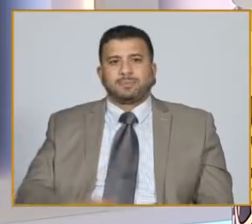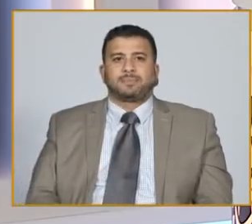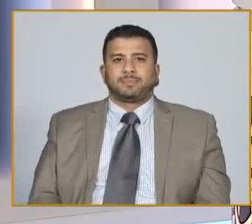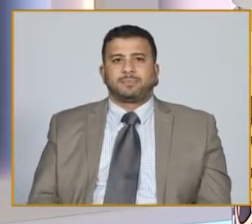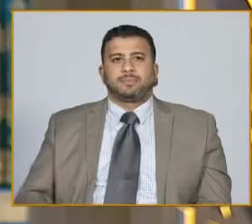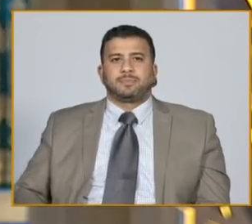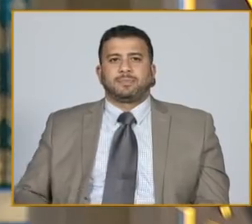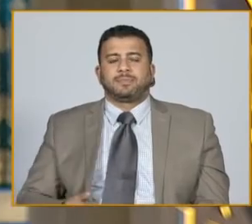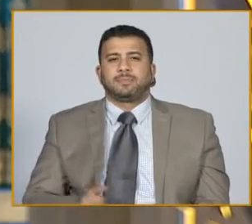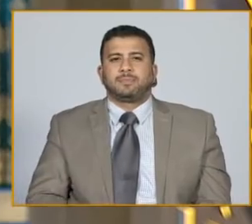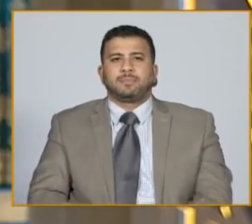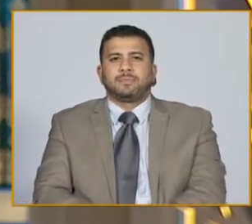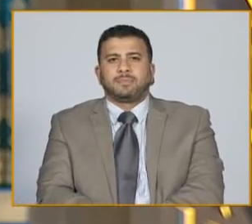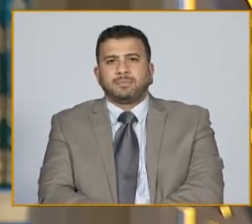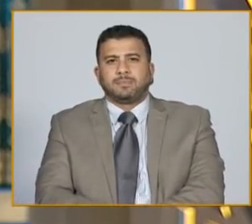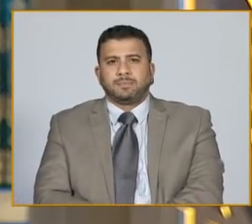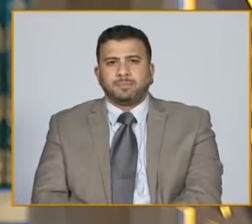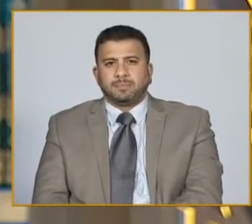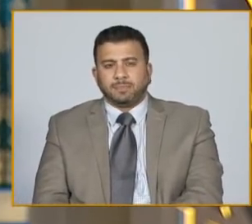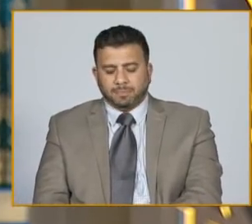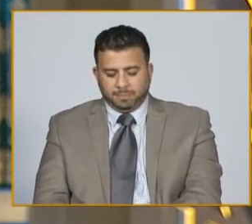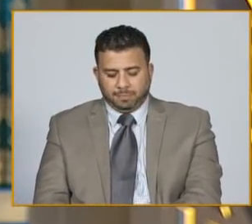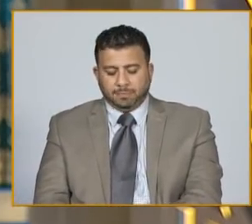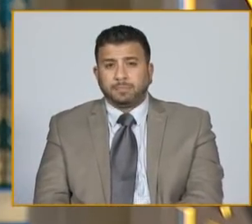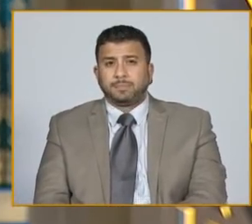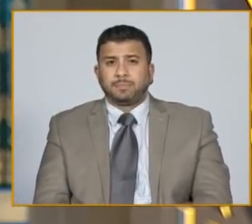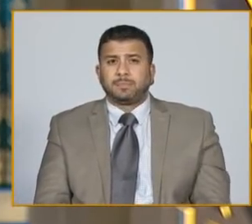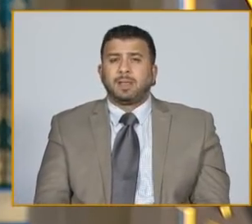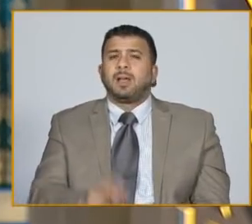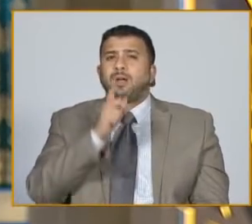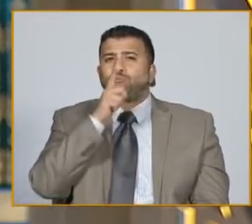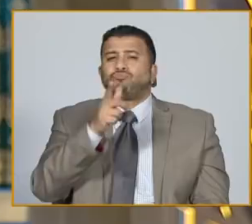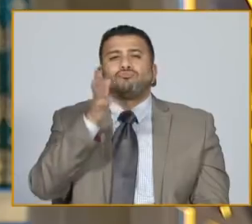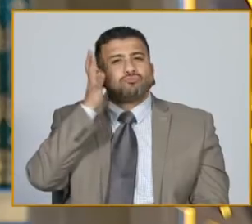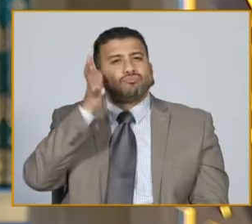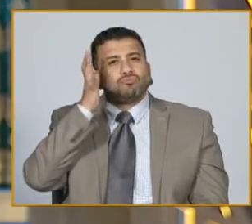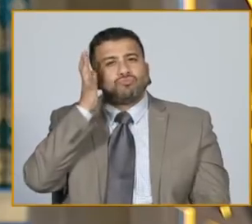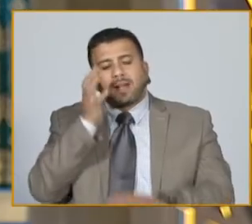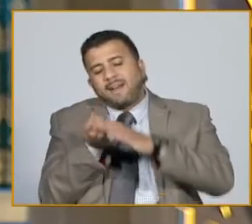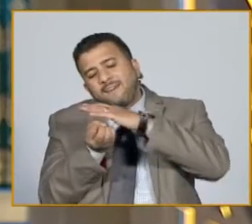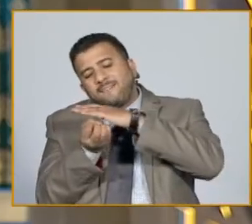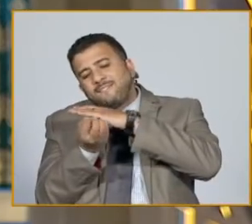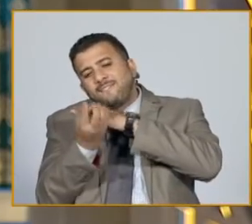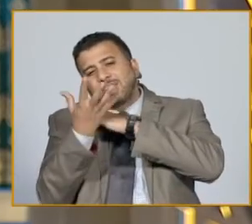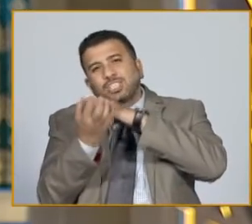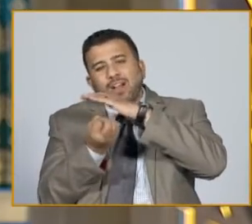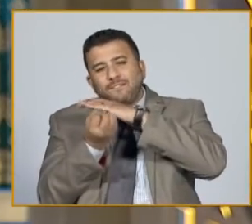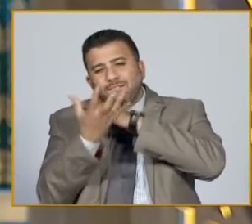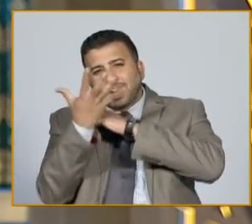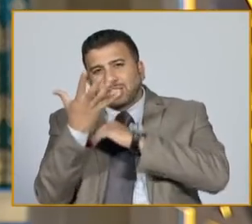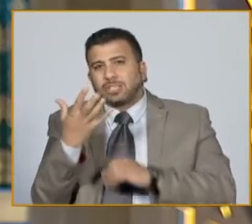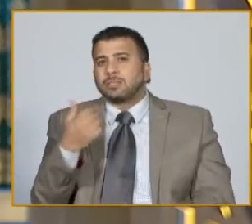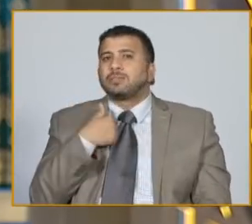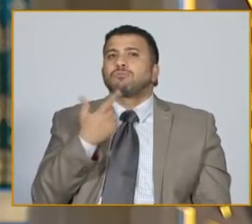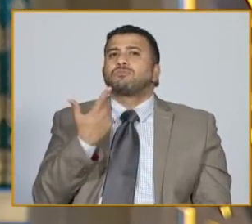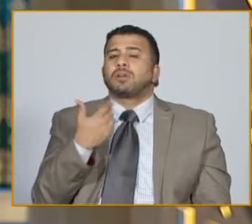رنا تسأل تقول: هل يجوز لي أن أصلي بعد الفجر ركعتين؟ أخت الفاضل بارك الله فيك ورضي الله عنك، وهذا السؤال كثر،